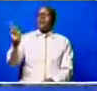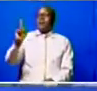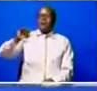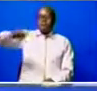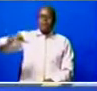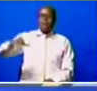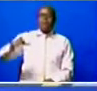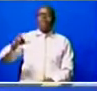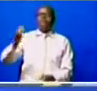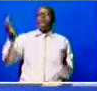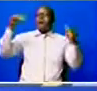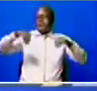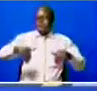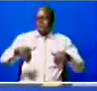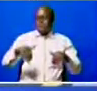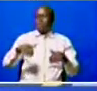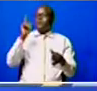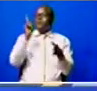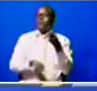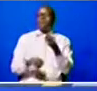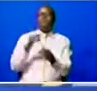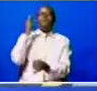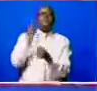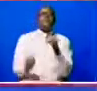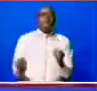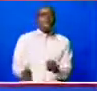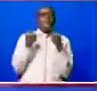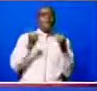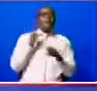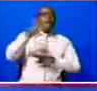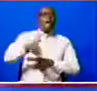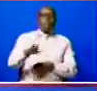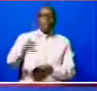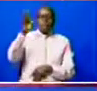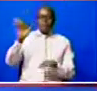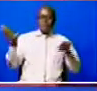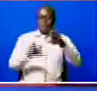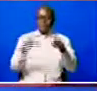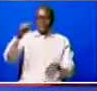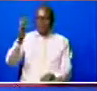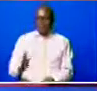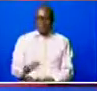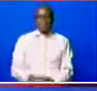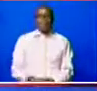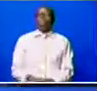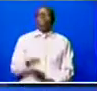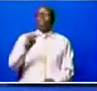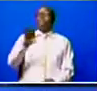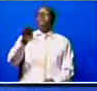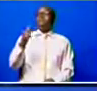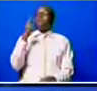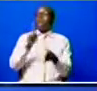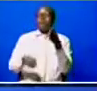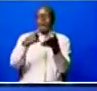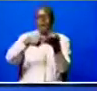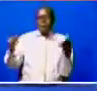zinaashiria sintofahamu iliyopo kuhusu mwelekeo na hatma ya mchakato mzima kumteua naibu wa gavana. Wawakilishi wa wadi wanasema